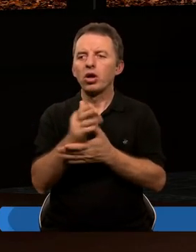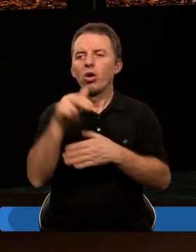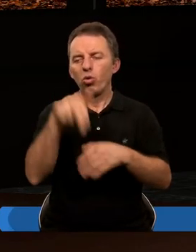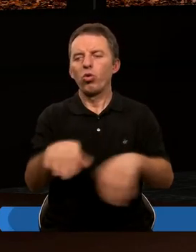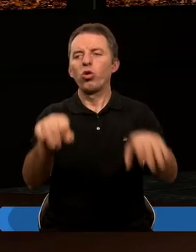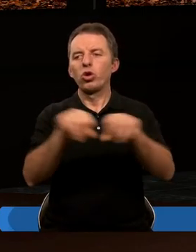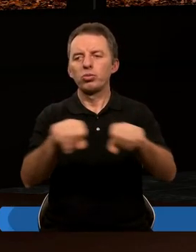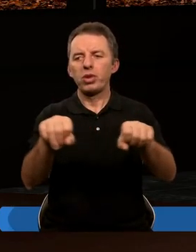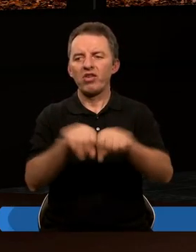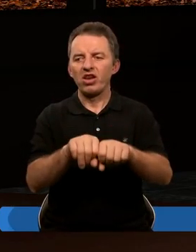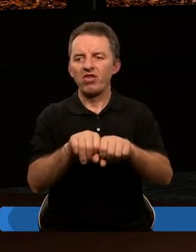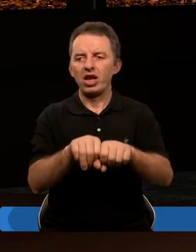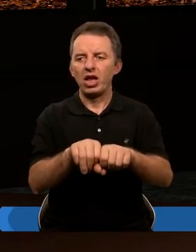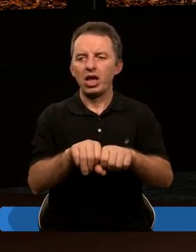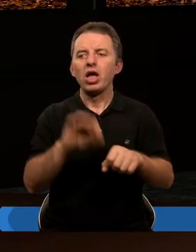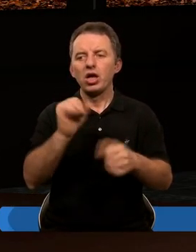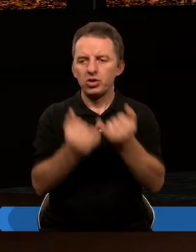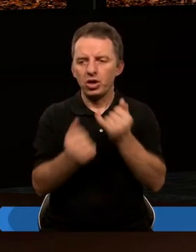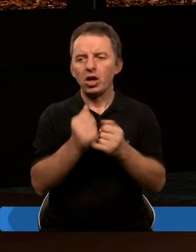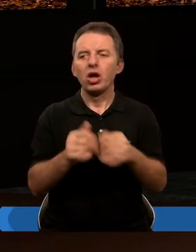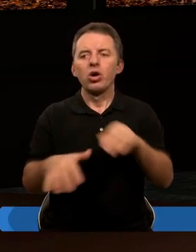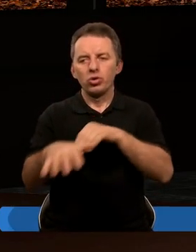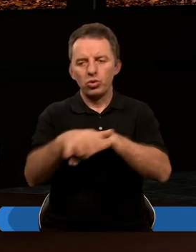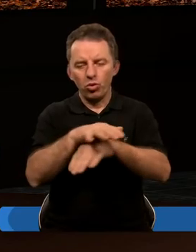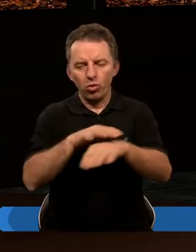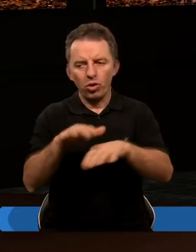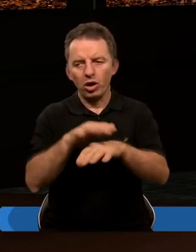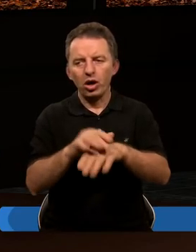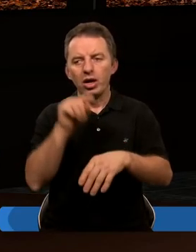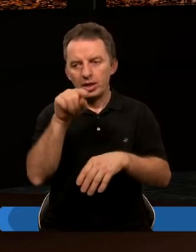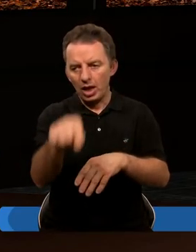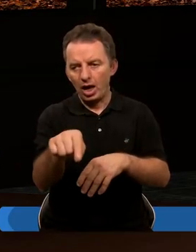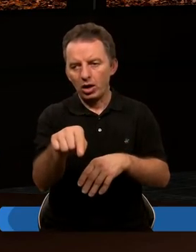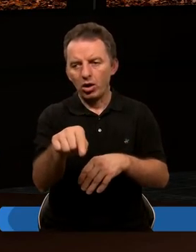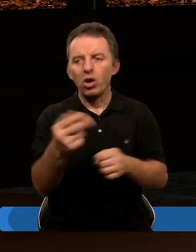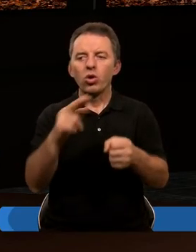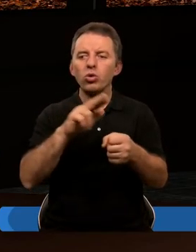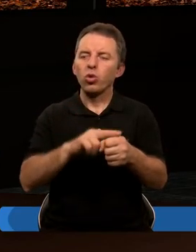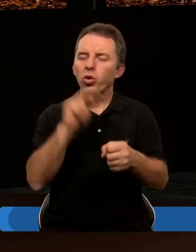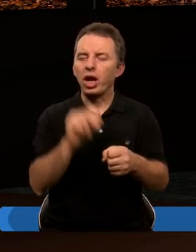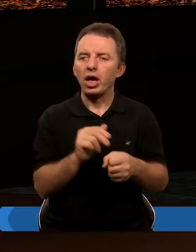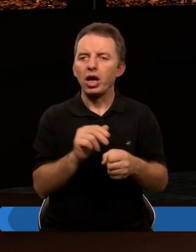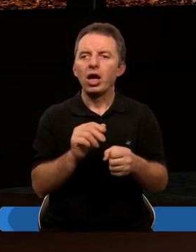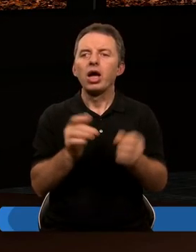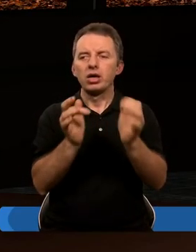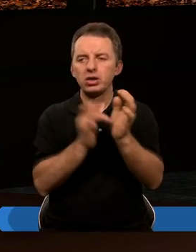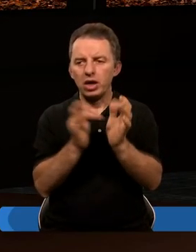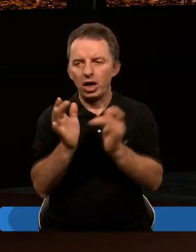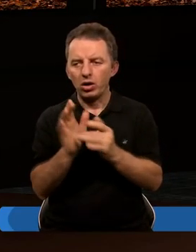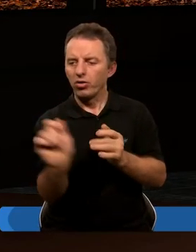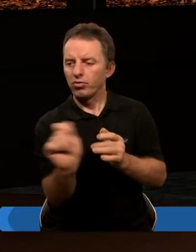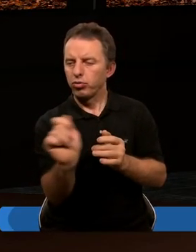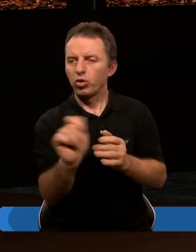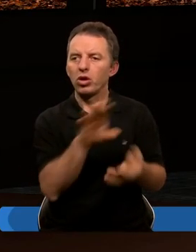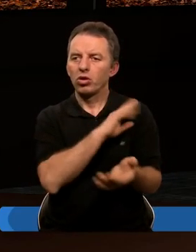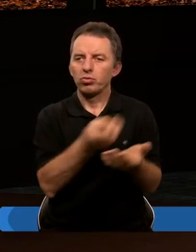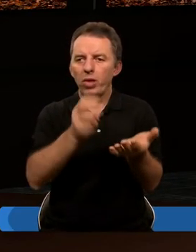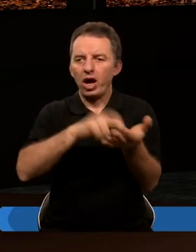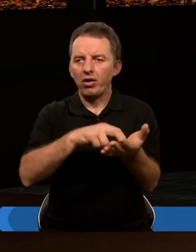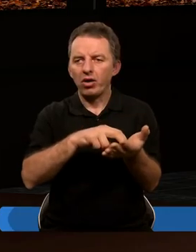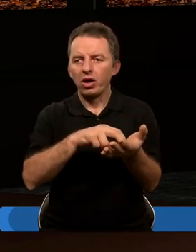usprawiedliwienie. A jeśli duch tego, który Jezusa wzbudził z